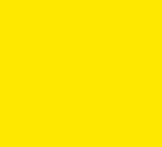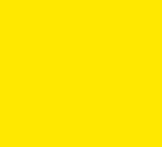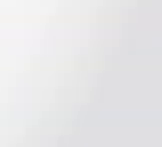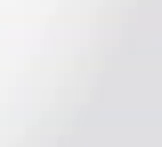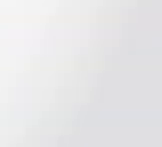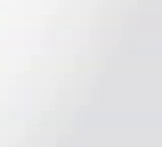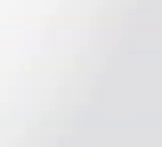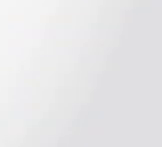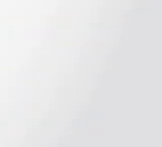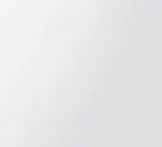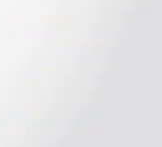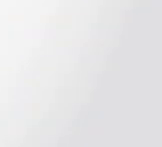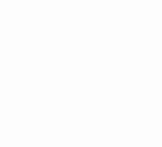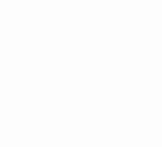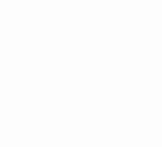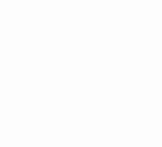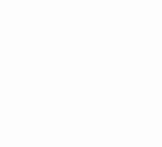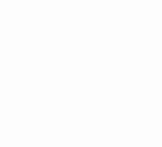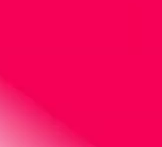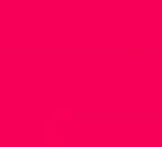Didik TV KPN